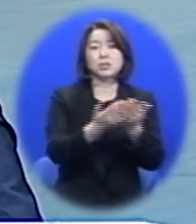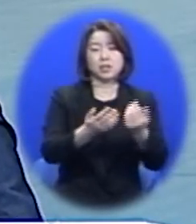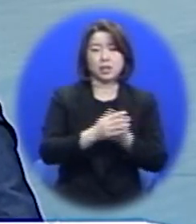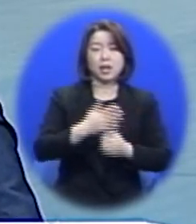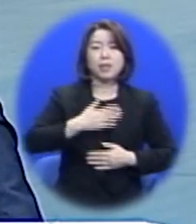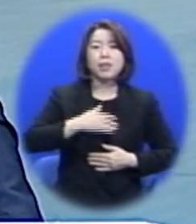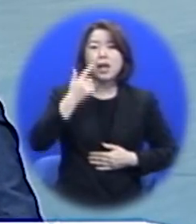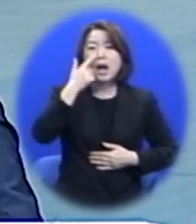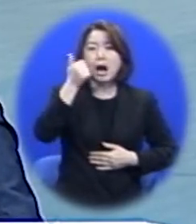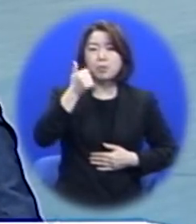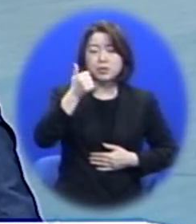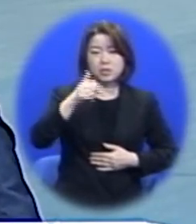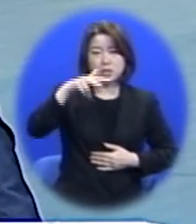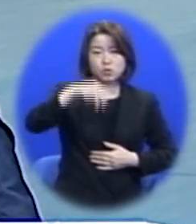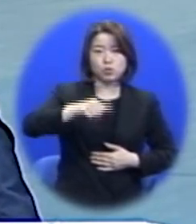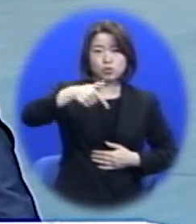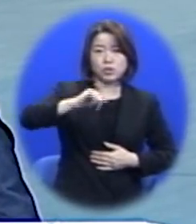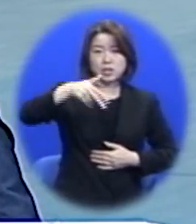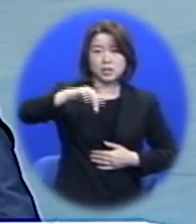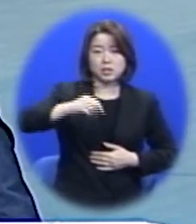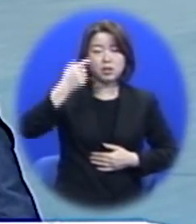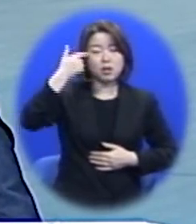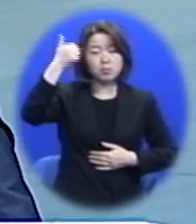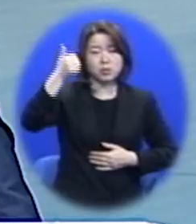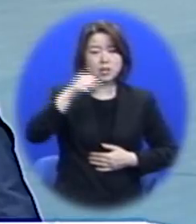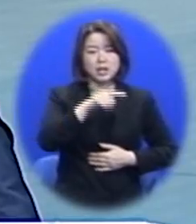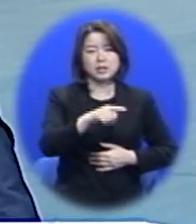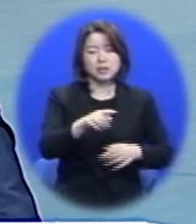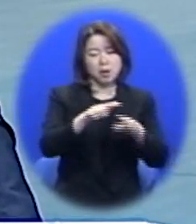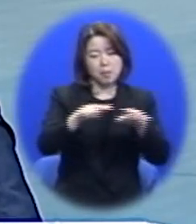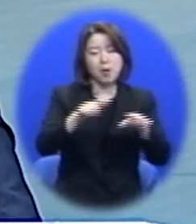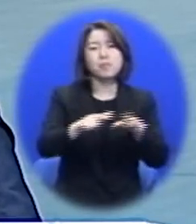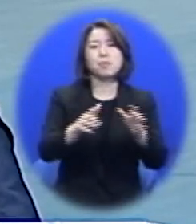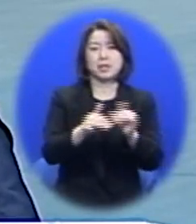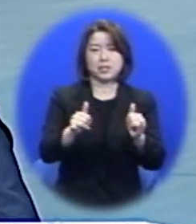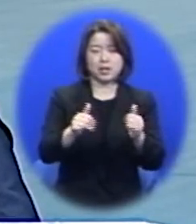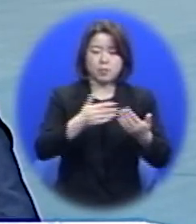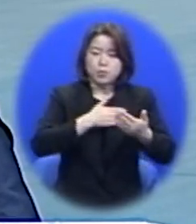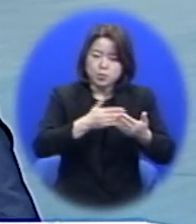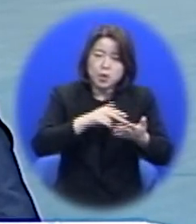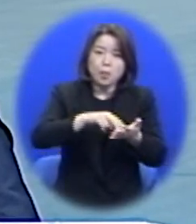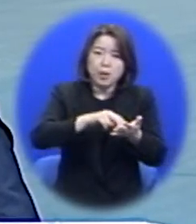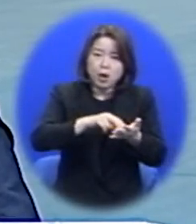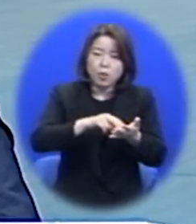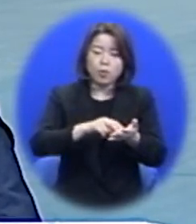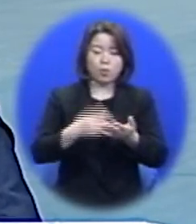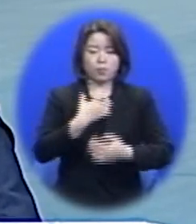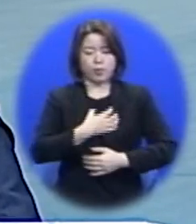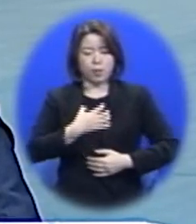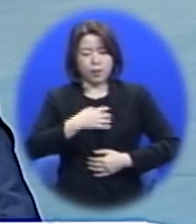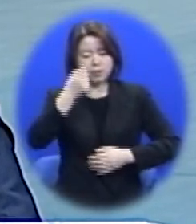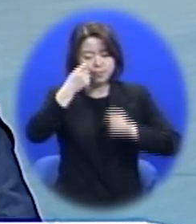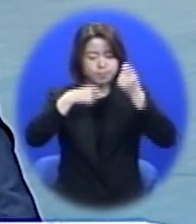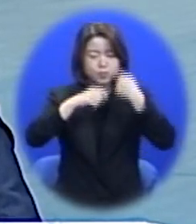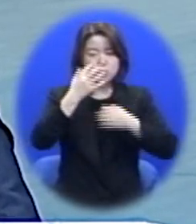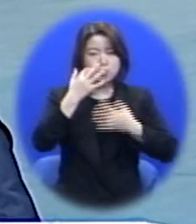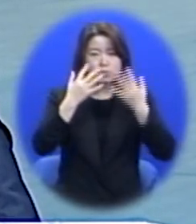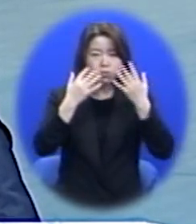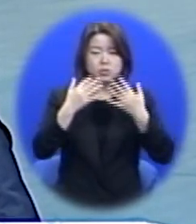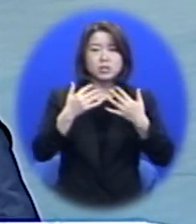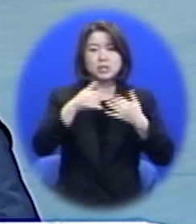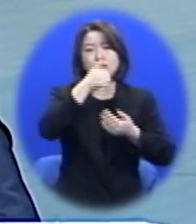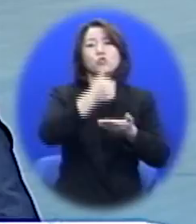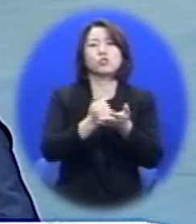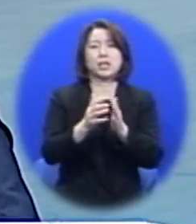목사, 그분은 지극히 평범한 사람이었다. 두려움에 떨었고 괴로움에 눈물 흘리던